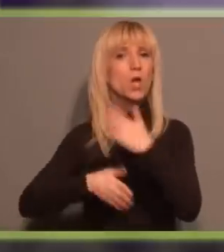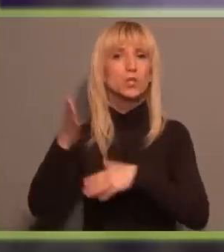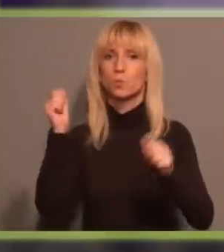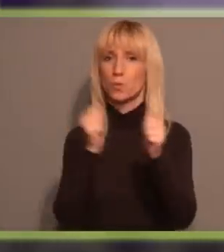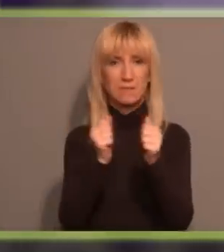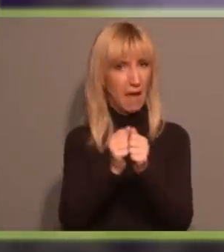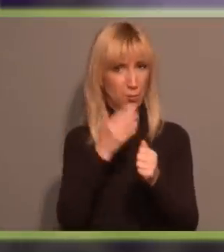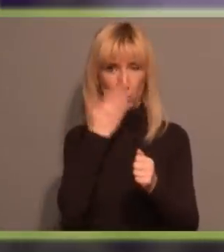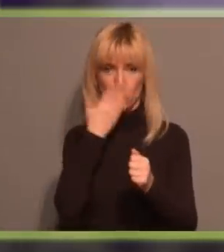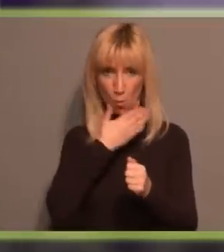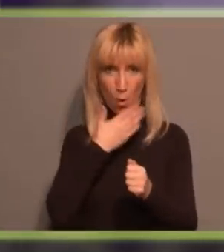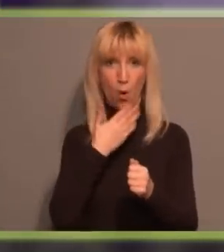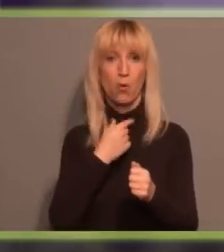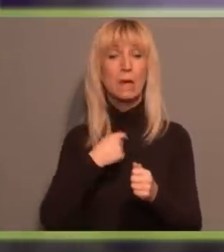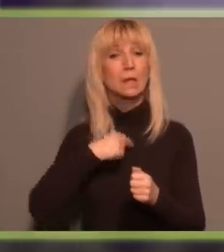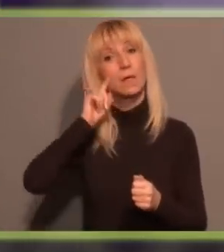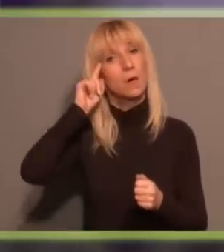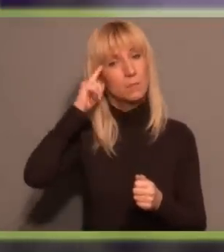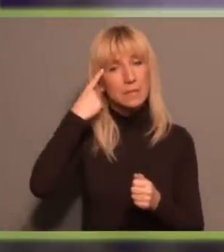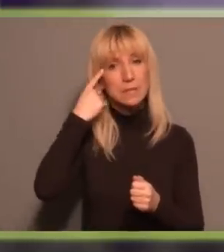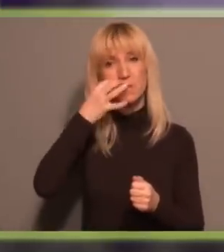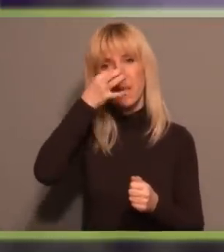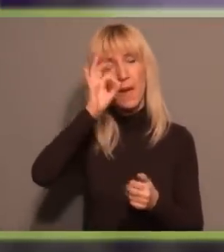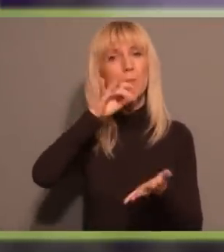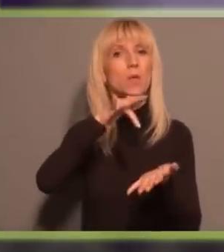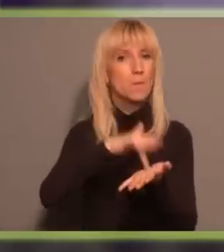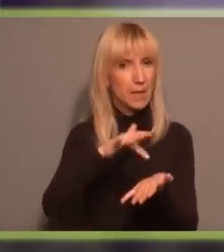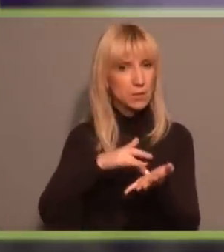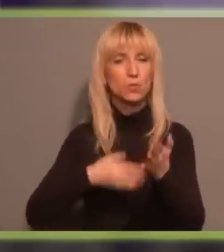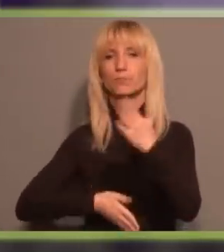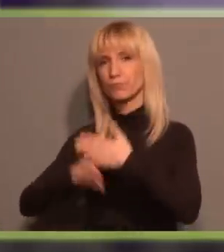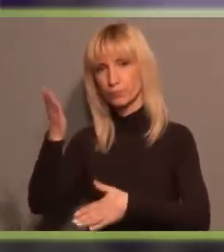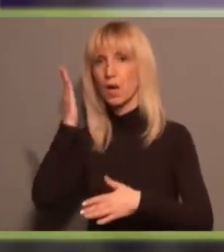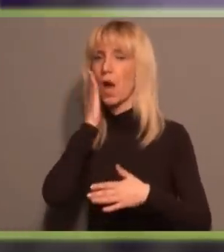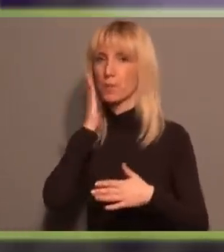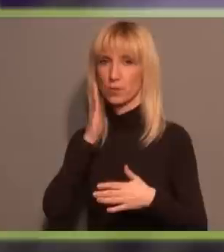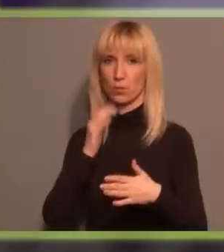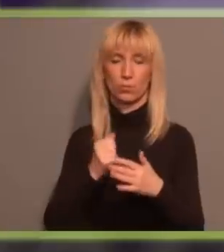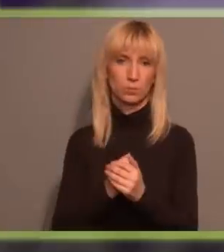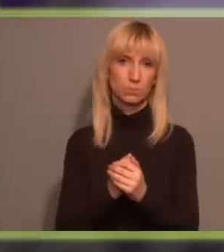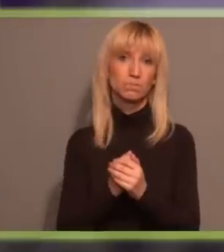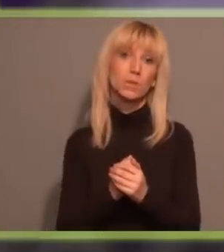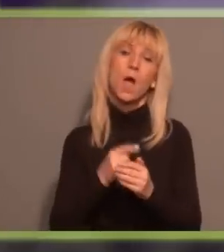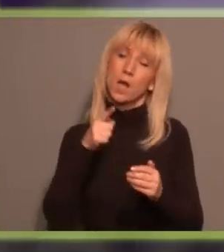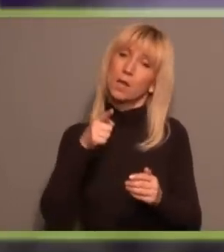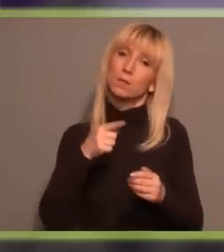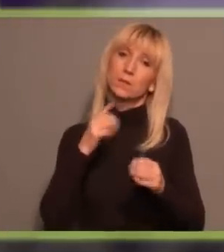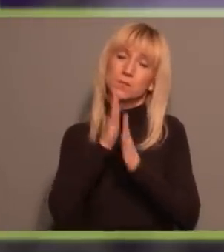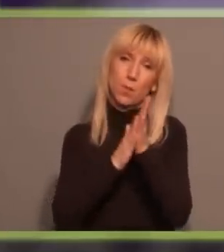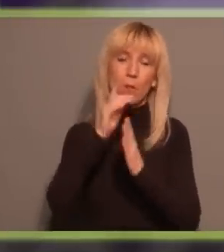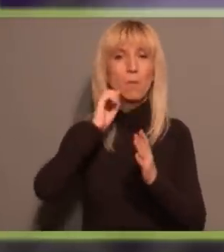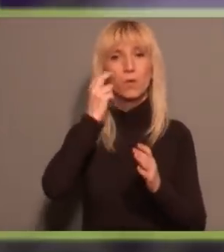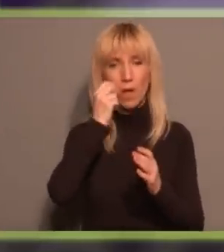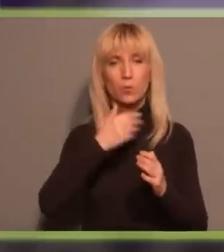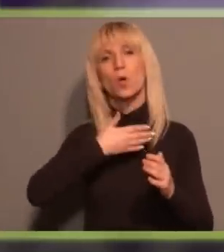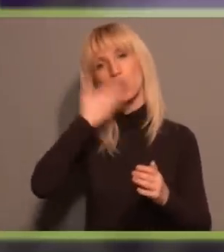su išli sa mnom u školu u Atini i smatram da je najbolje mesto da iću u Ameriku. I tako sam rekla i tako sam ja